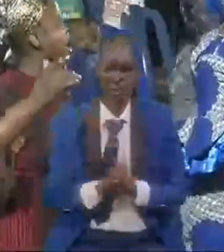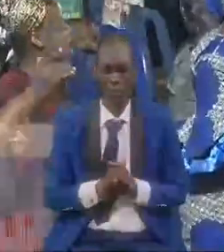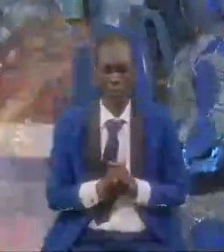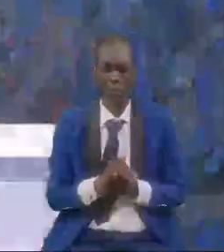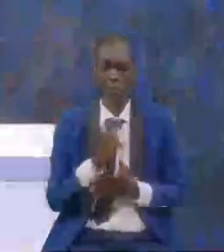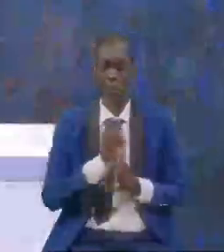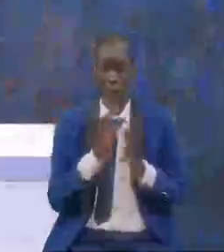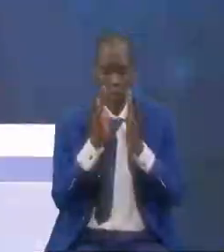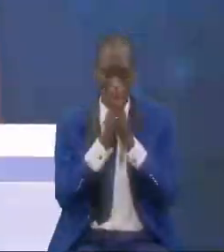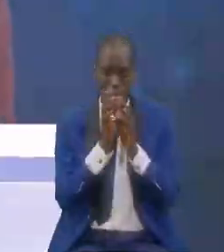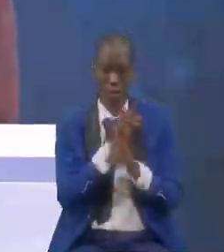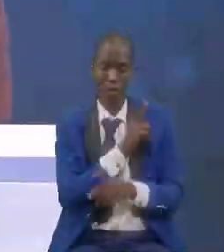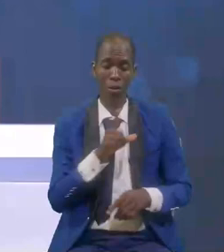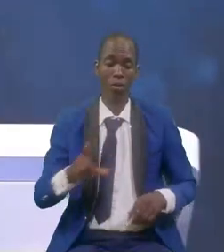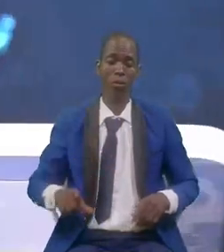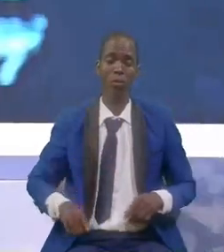Je prie, Seigneur,